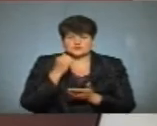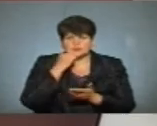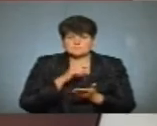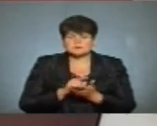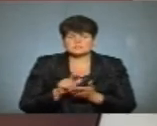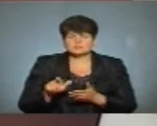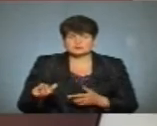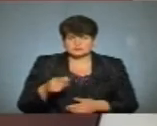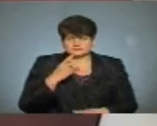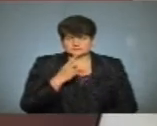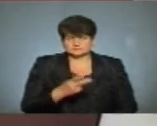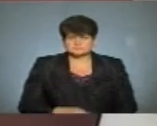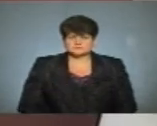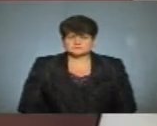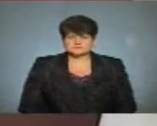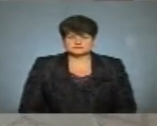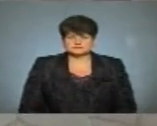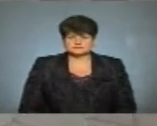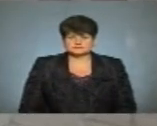пенсіонерів, бачила Марія Котенко.